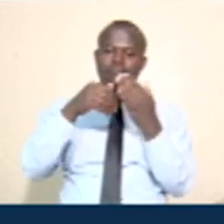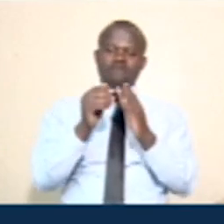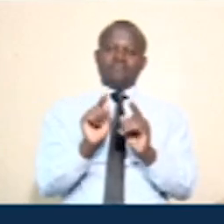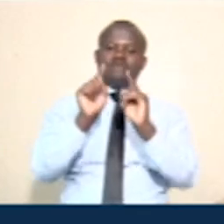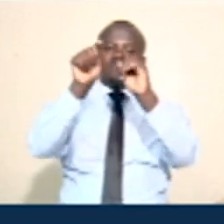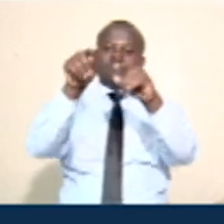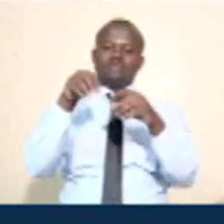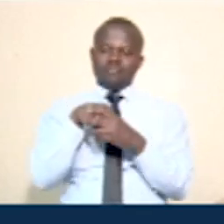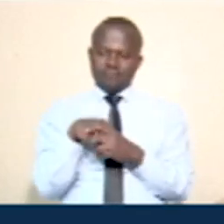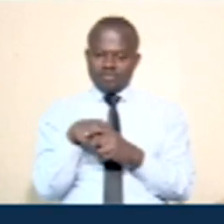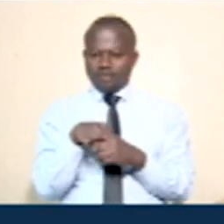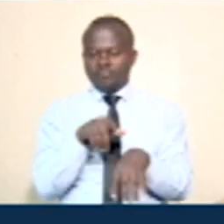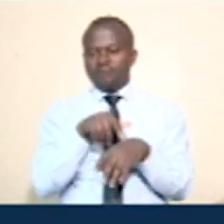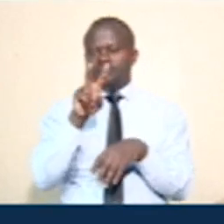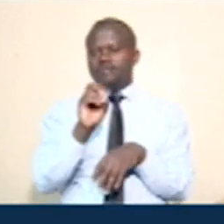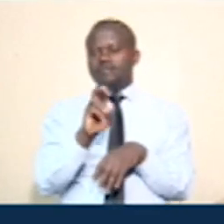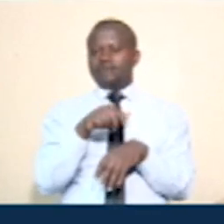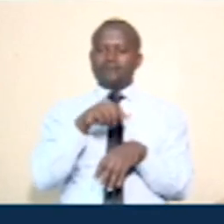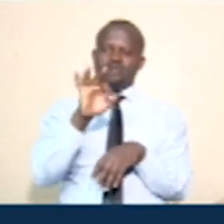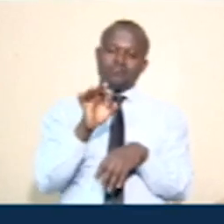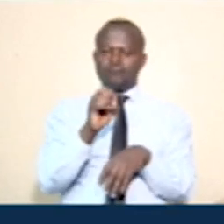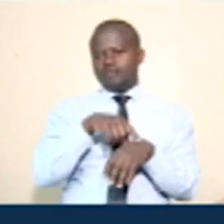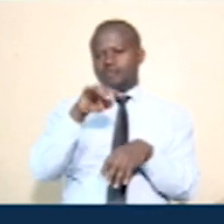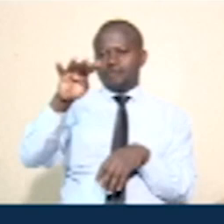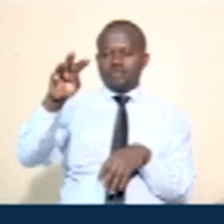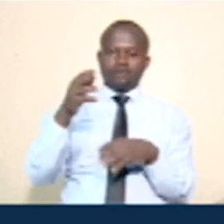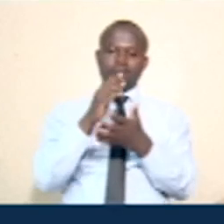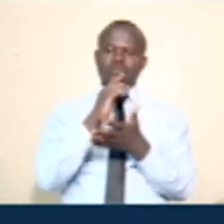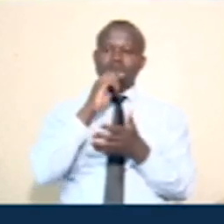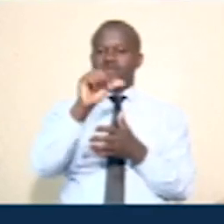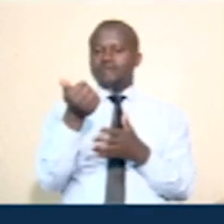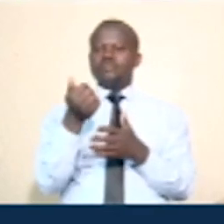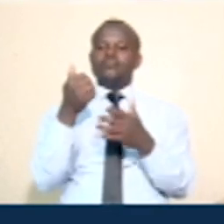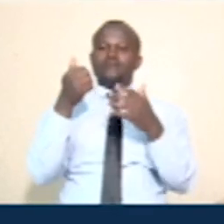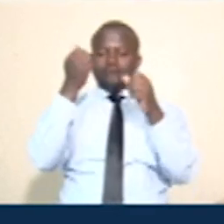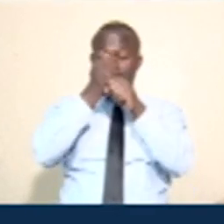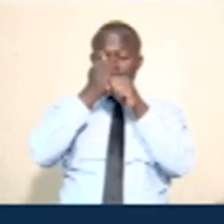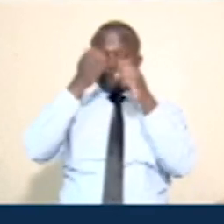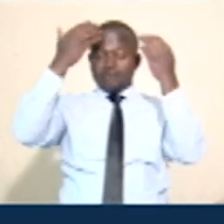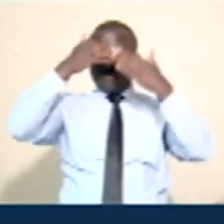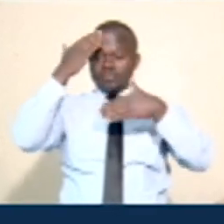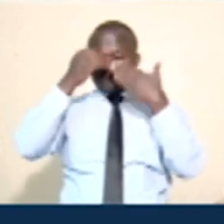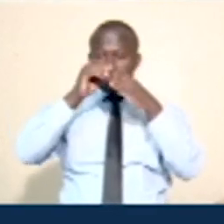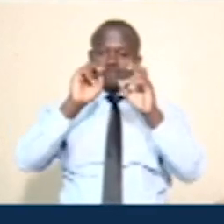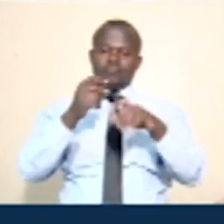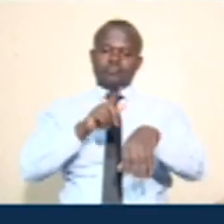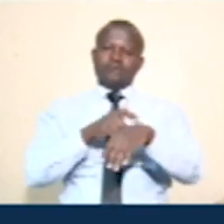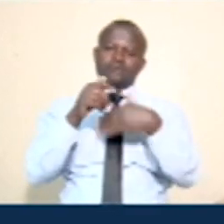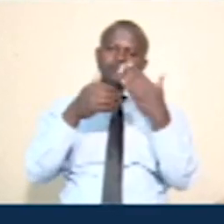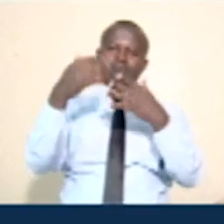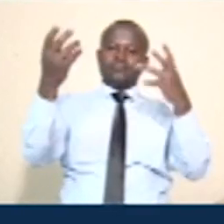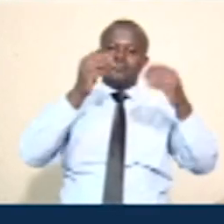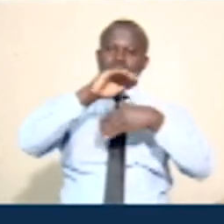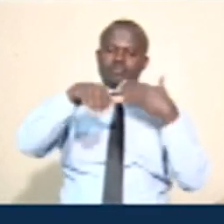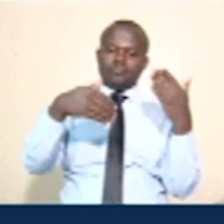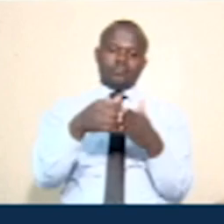atahe wenda nka saa mbiri saa tatu cyangwa saa yine hari n'abavuga bati tuzajya turara dukora kubera ko igihe watahira cyangwa se